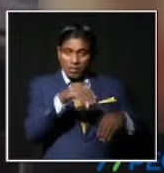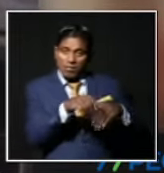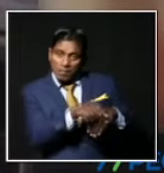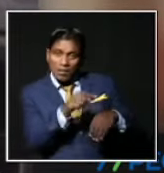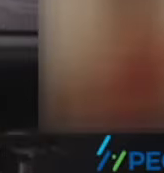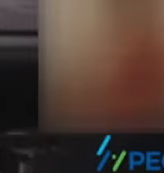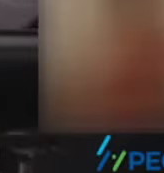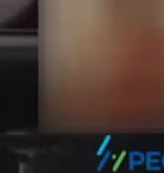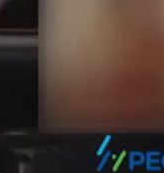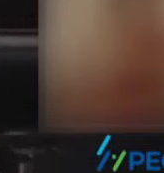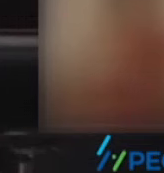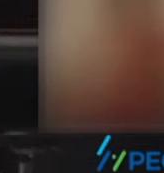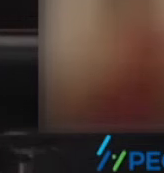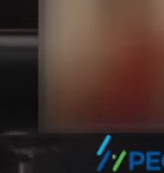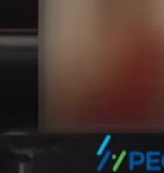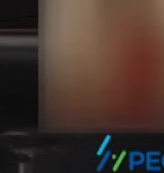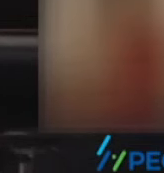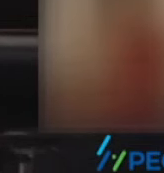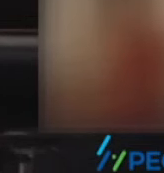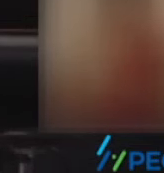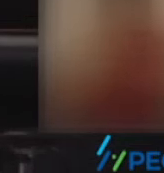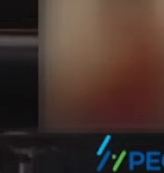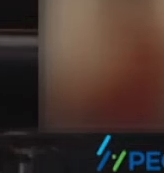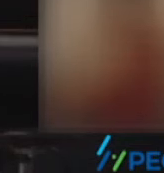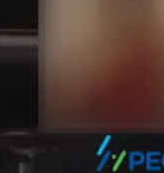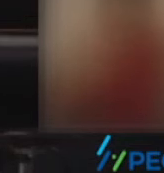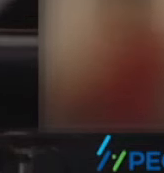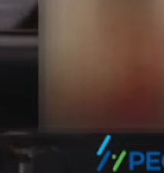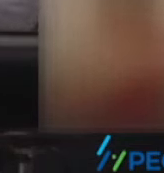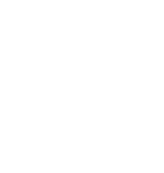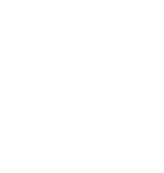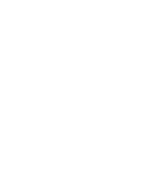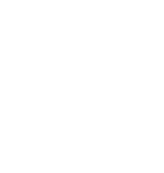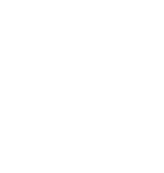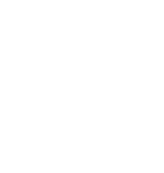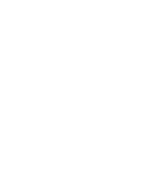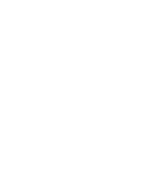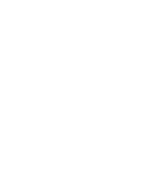मर्दने प्रश्न